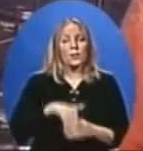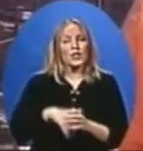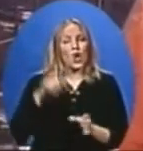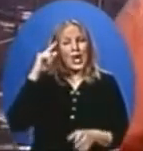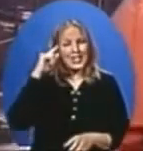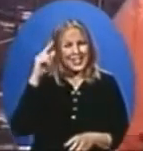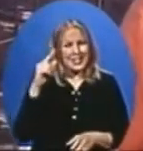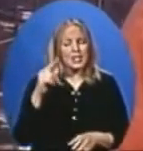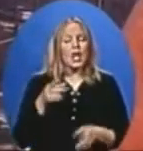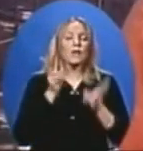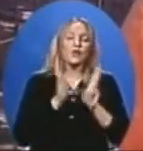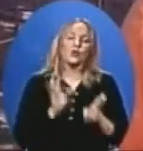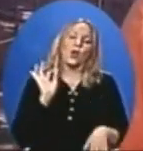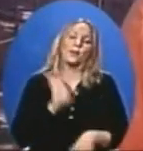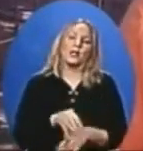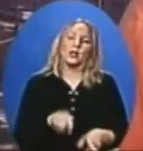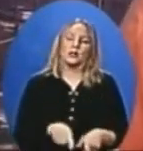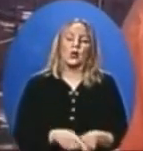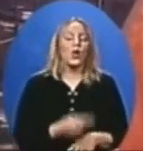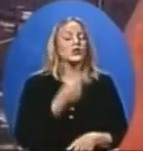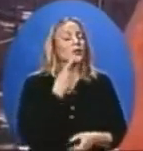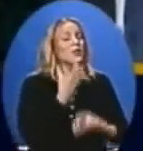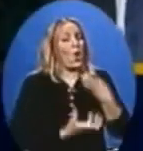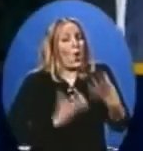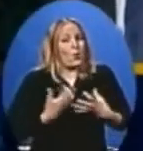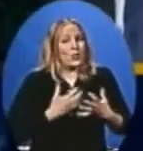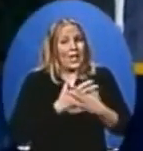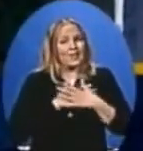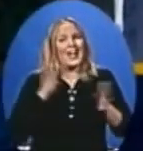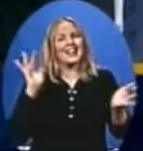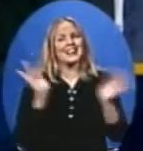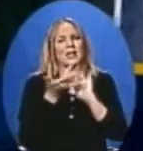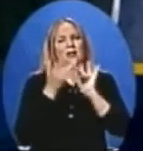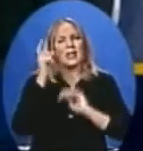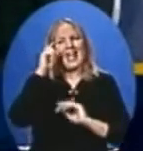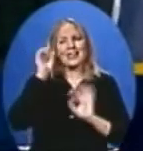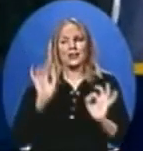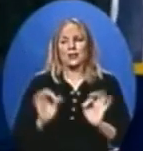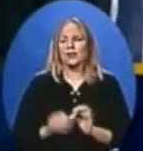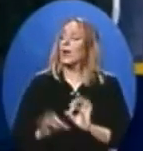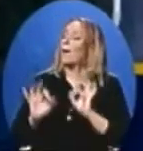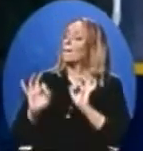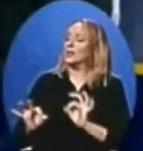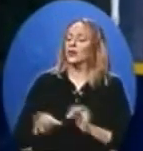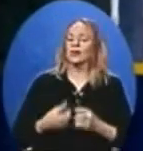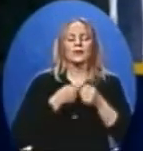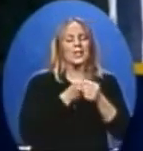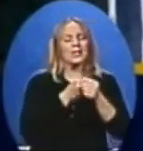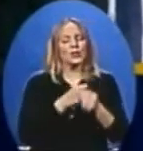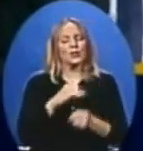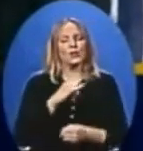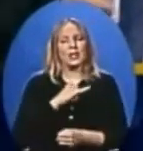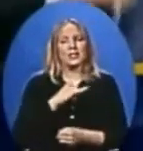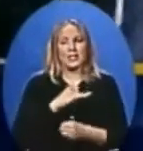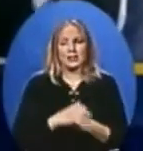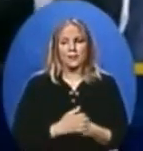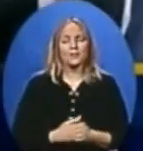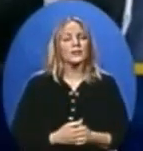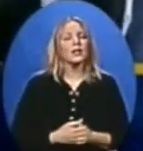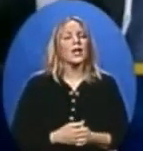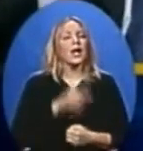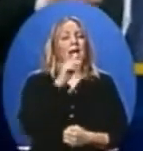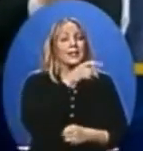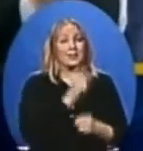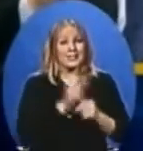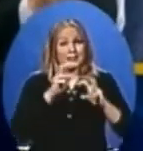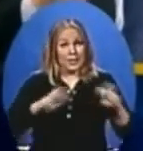על האפשרות של הפגיעה הזו... זאת אומרת, הורמון האהבה נגד ההיגיון. בדיוק. זאת אומרת, עדות מעניינת. אתם